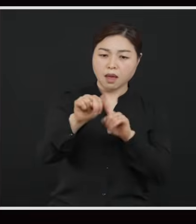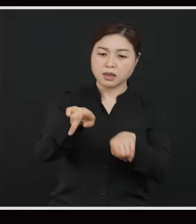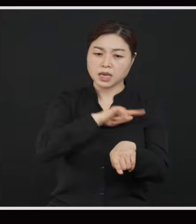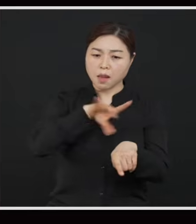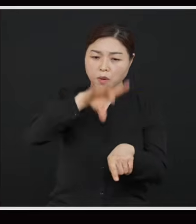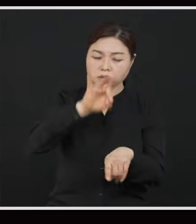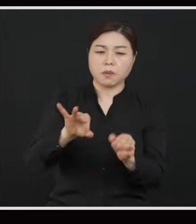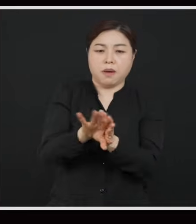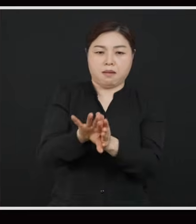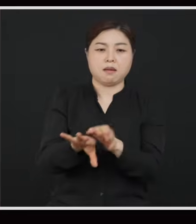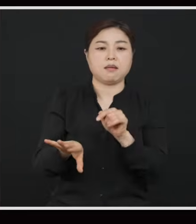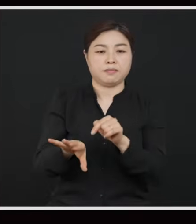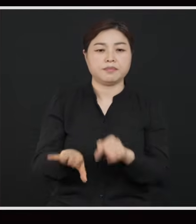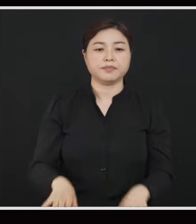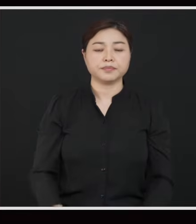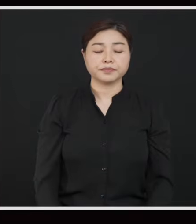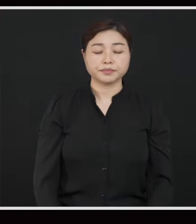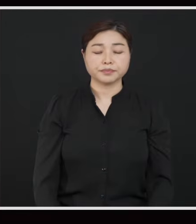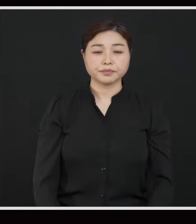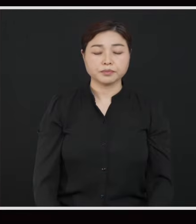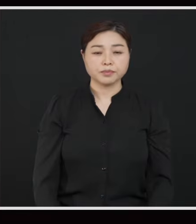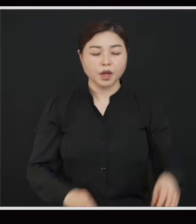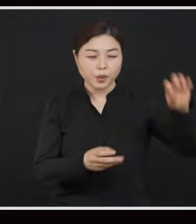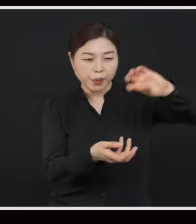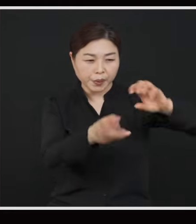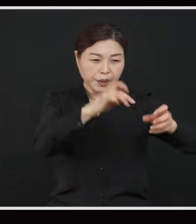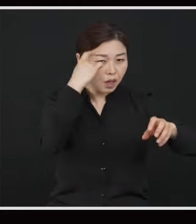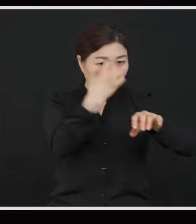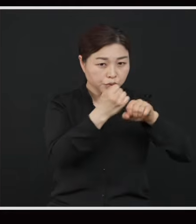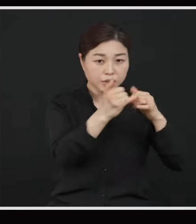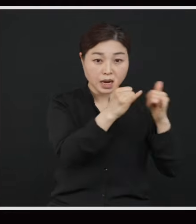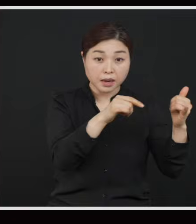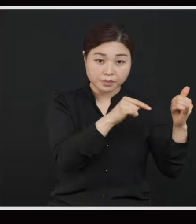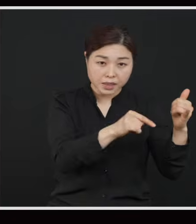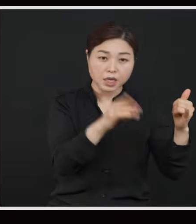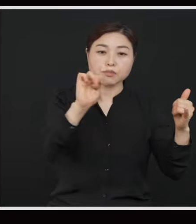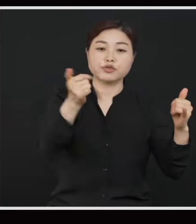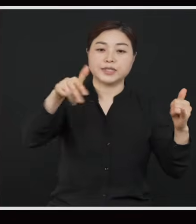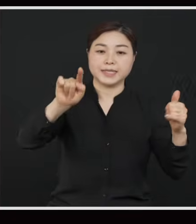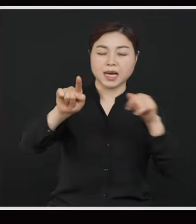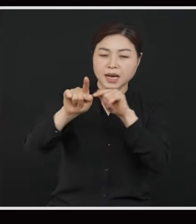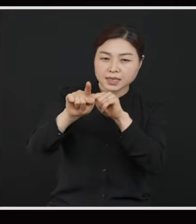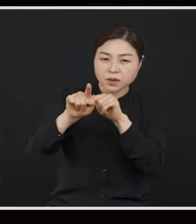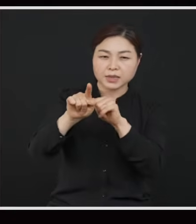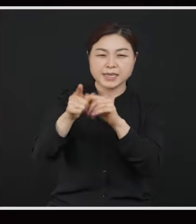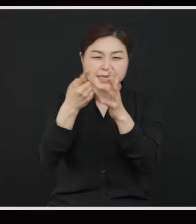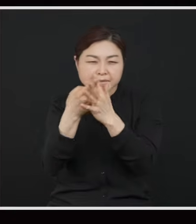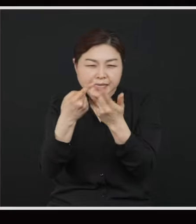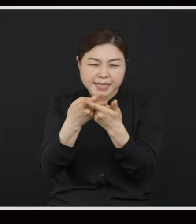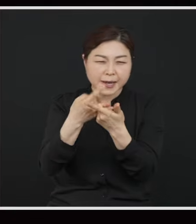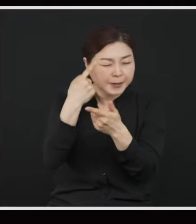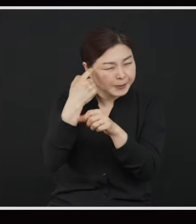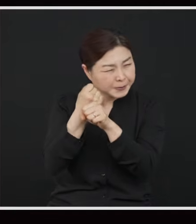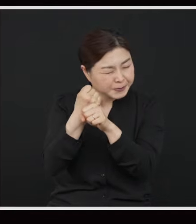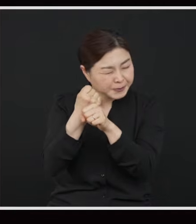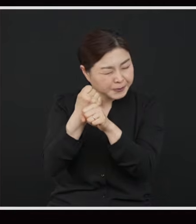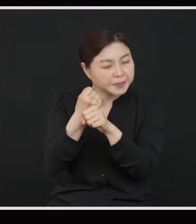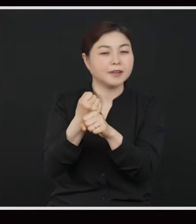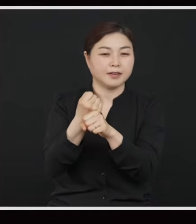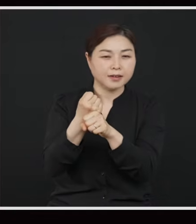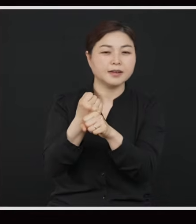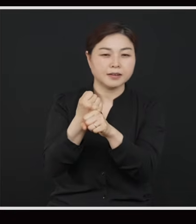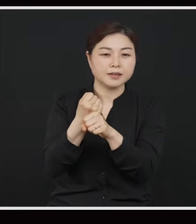된다. 근데 그 당시에 화학자들이 이제 분자라는 걸 이해를 하기 시작하고 그랬는데,